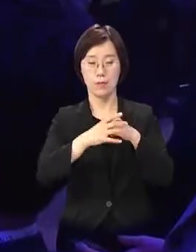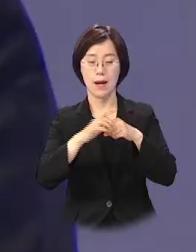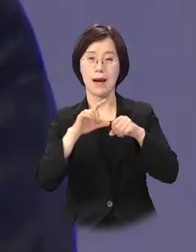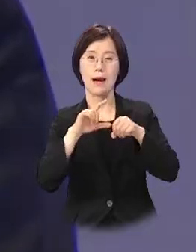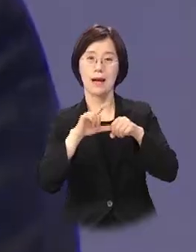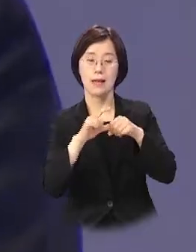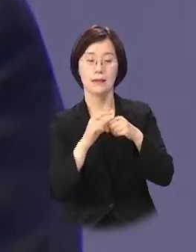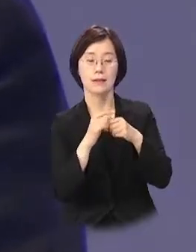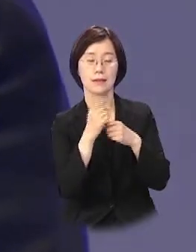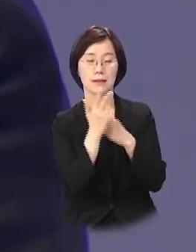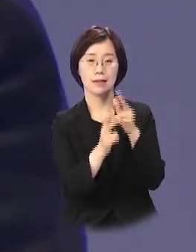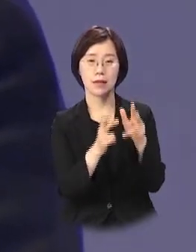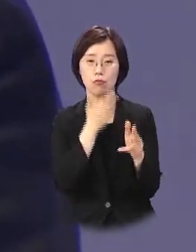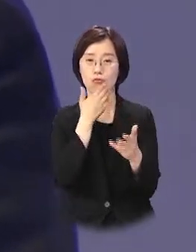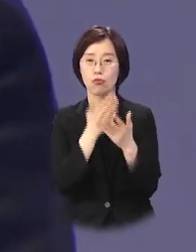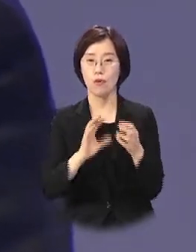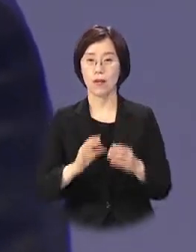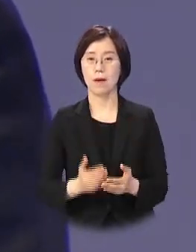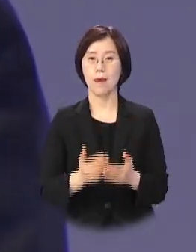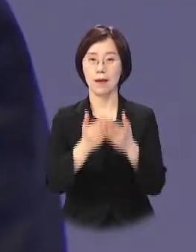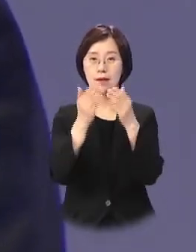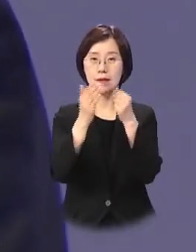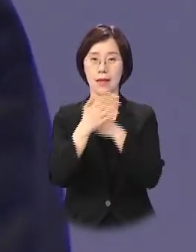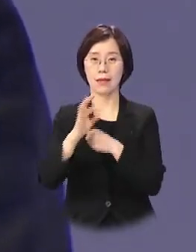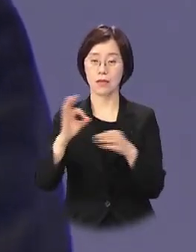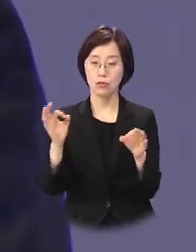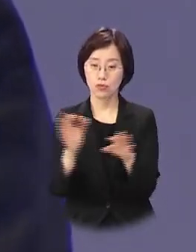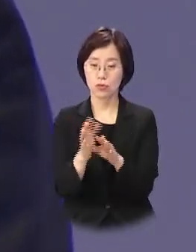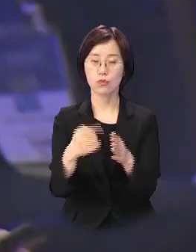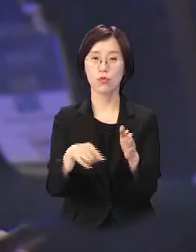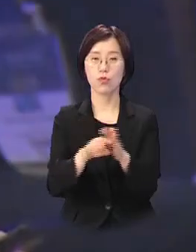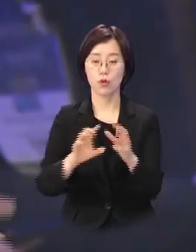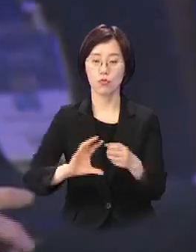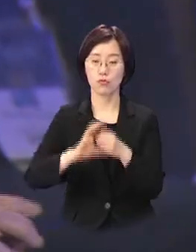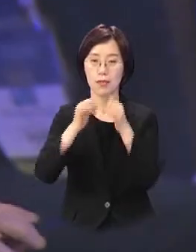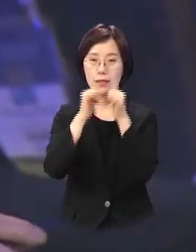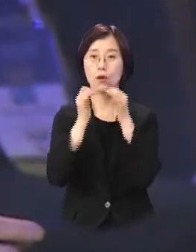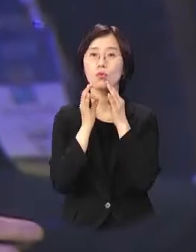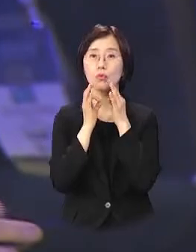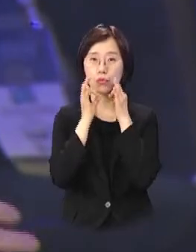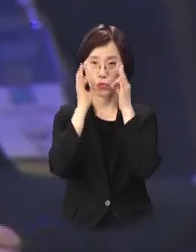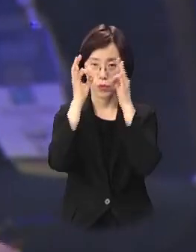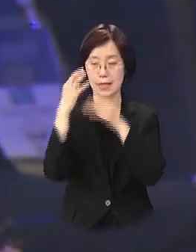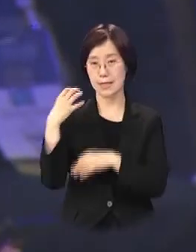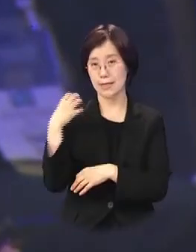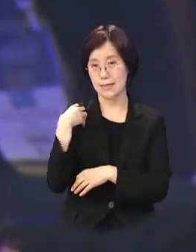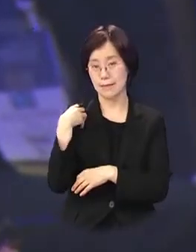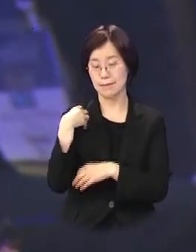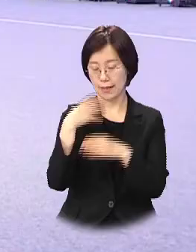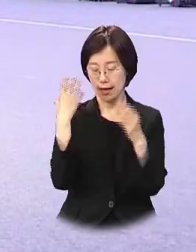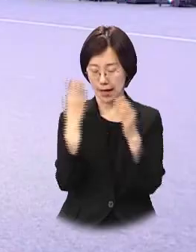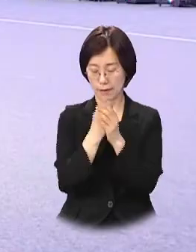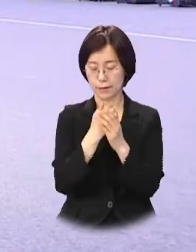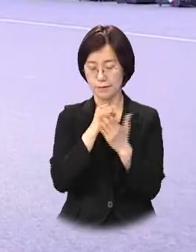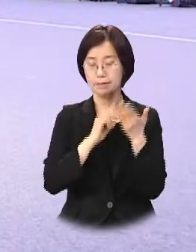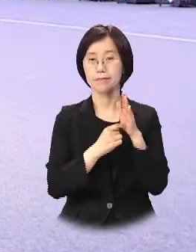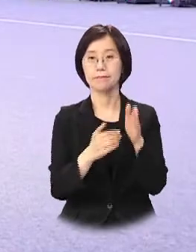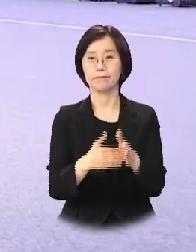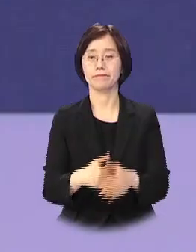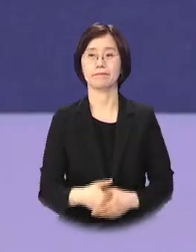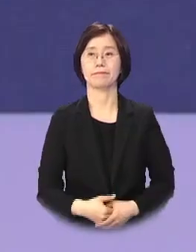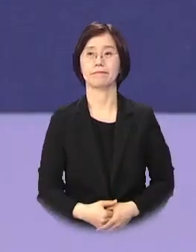가스 산업의 핵심 국가로 성장했다며 탄소 중립을 향한 국제사회의 노력에 책임과 역할을 다하겠다고